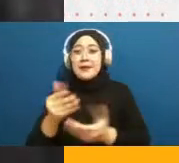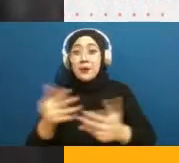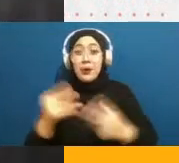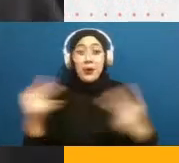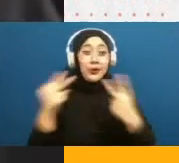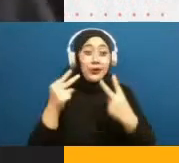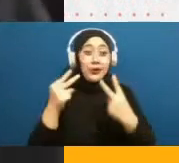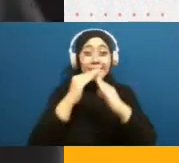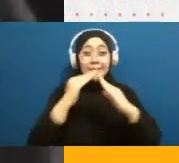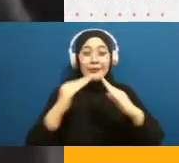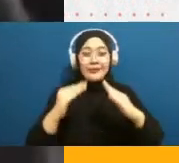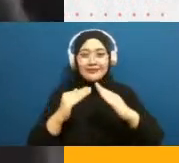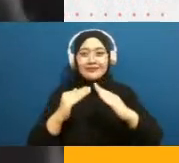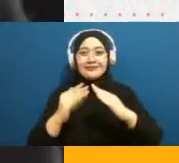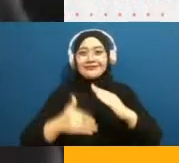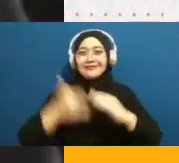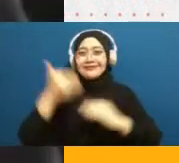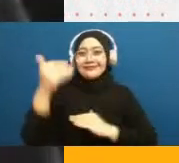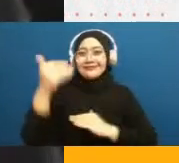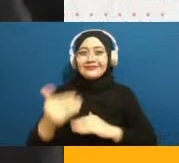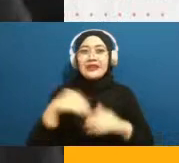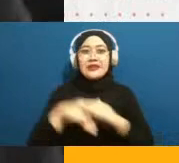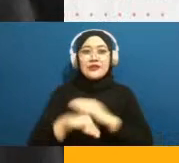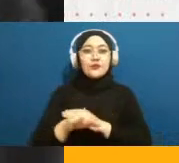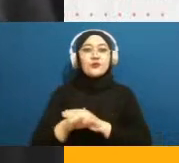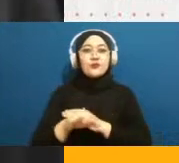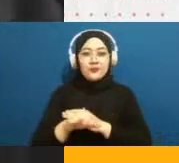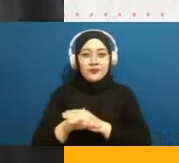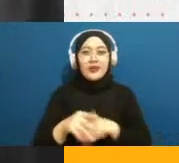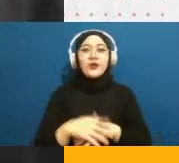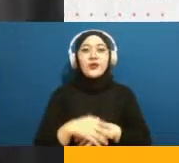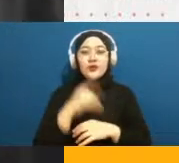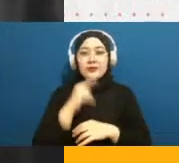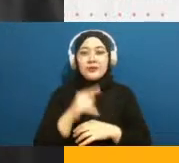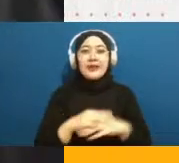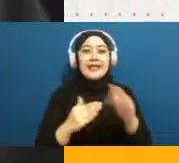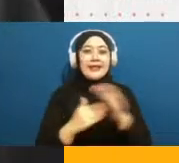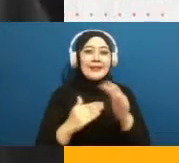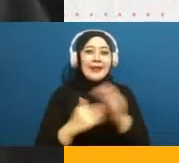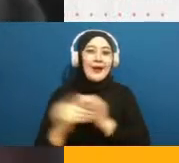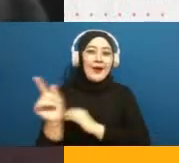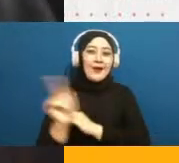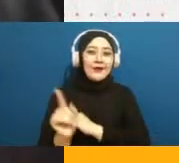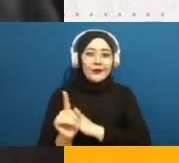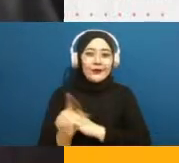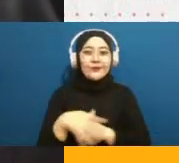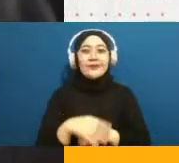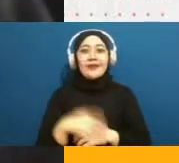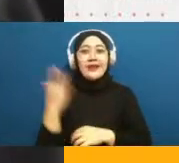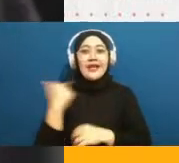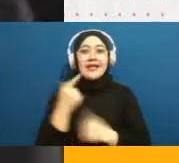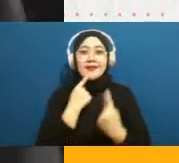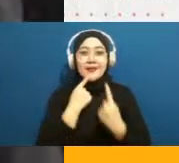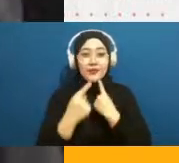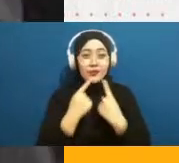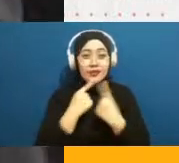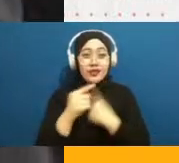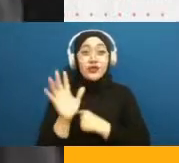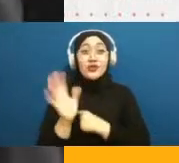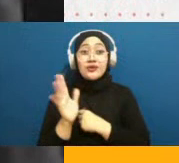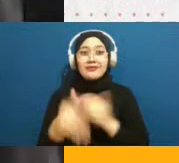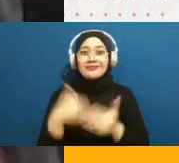rumah, sekarang kita mulai masuk ke sesi refreshing terlebih dahulu nih, karena tadi sudah ada diskusi, selanjutnya kita